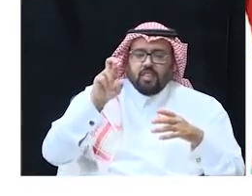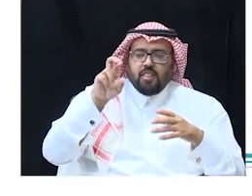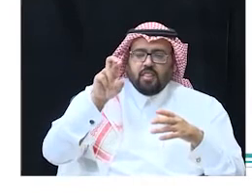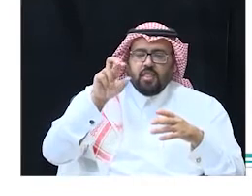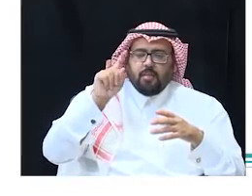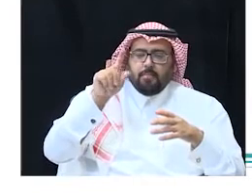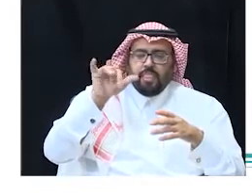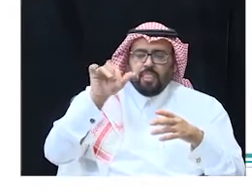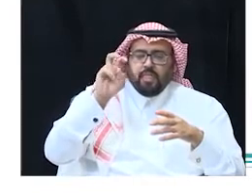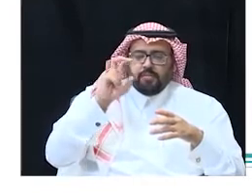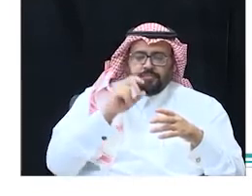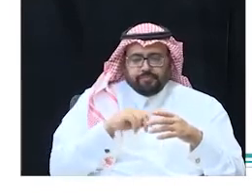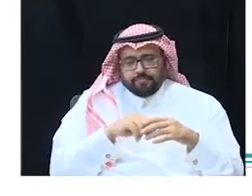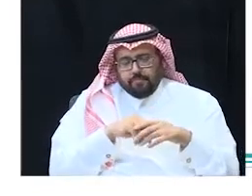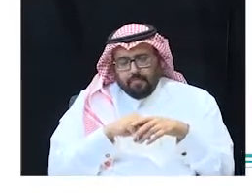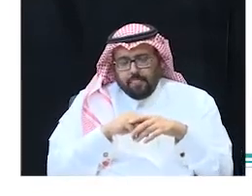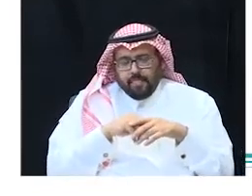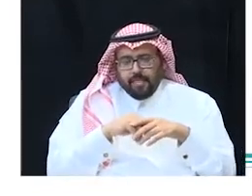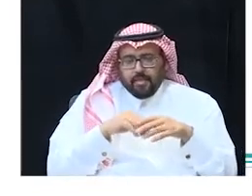الجاذبية.